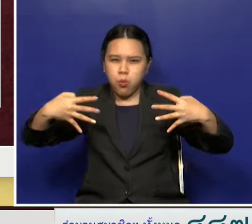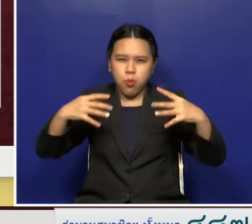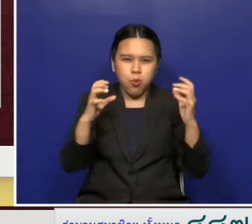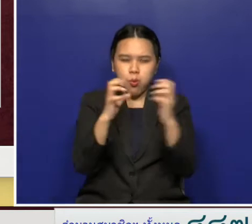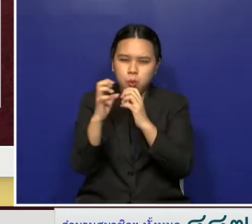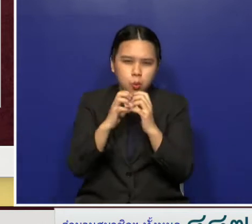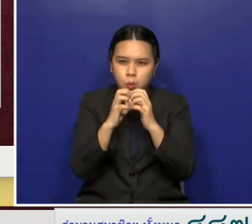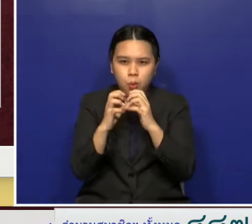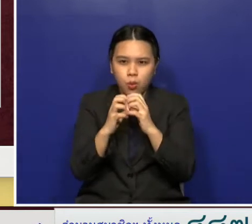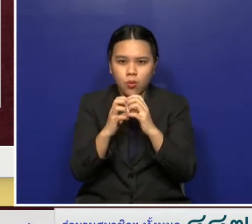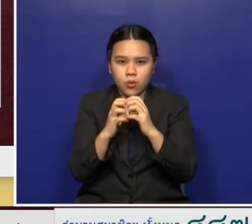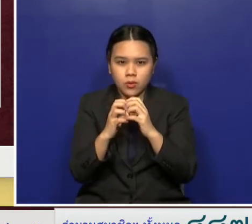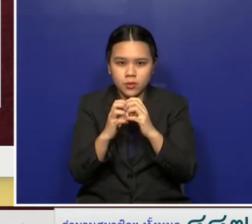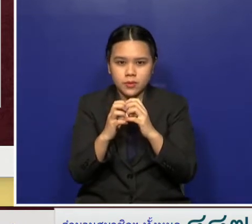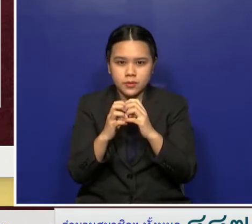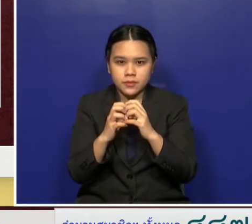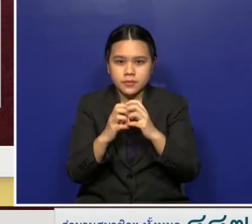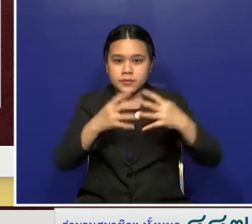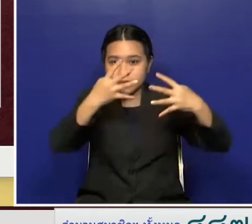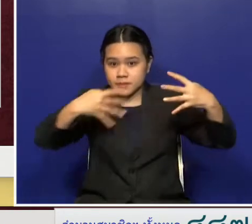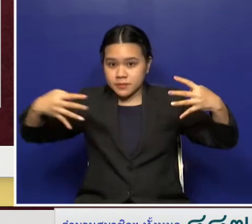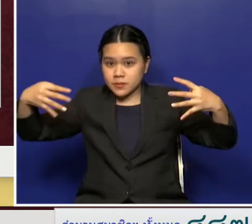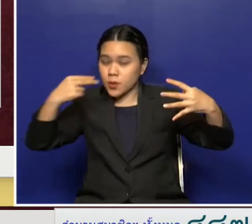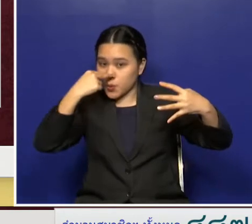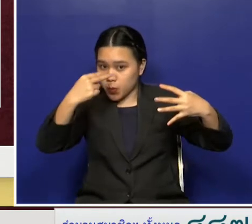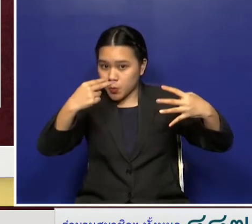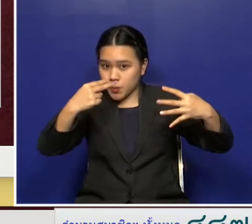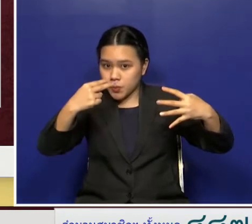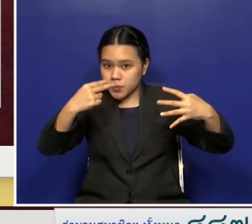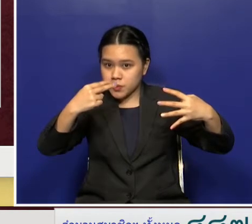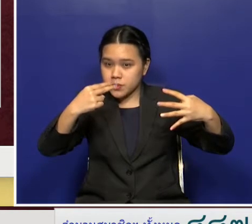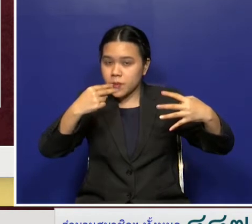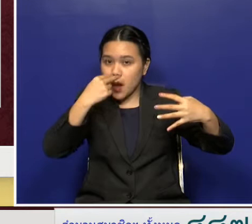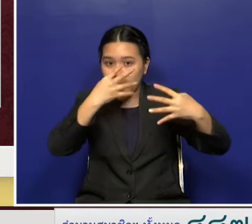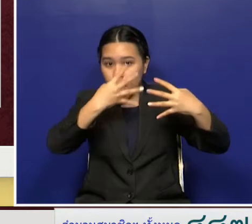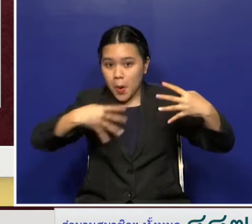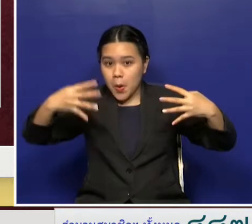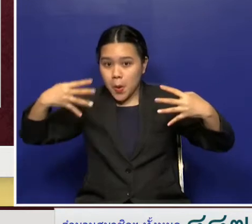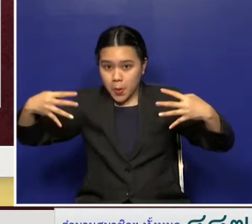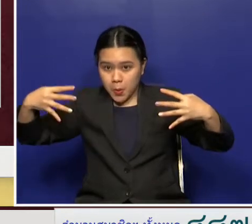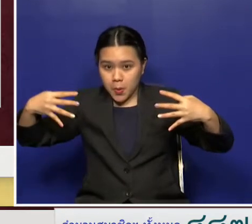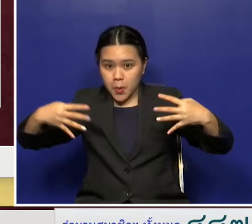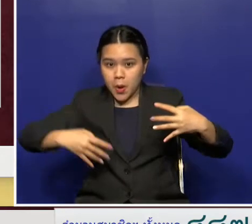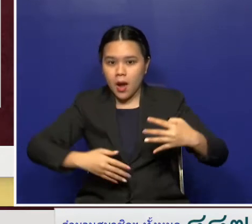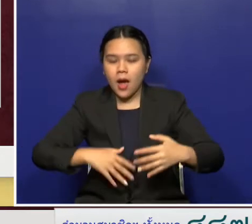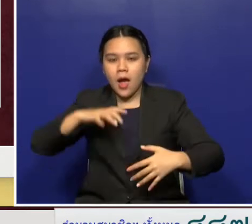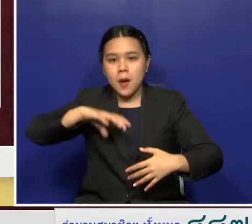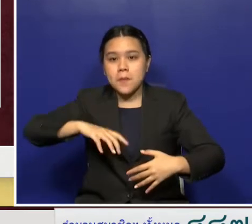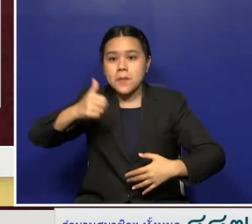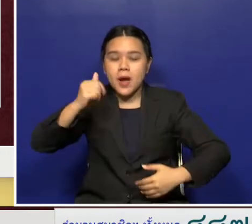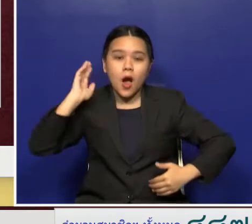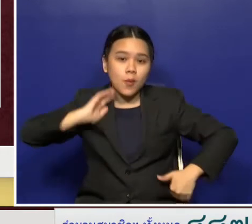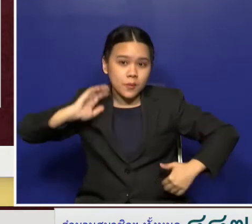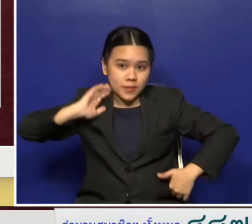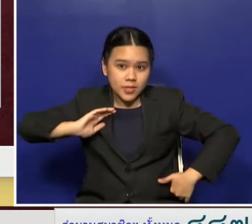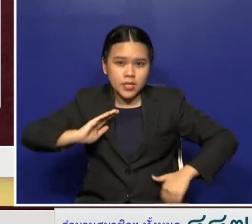สายไก่อนคณะนี้จะเหนว่าเมืองรบปุีใเทศบาเมืองรบปีต้องขอบคุณ